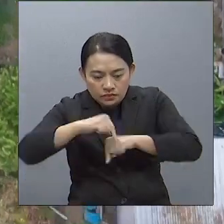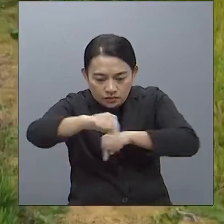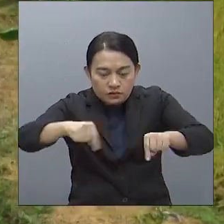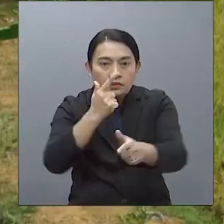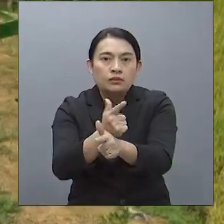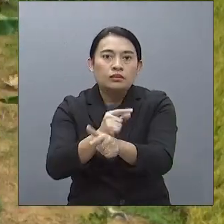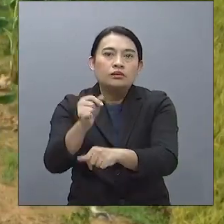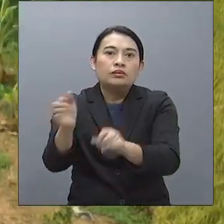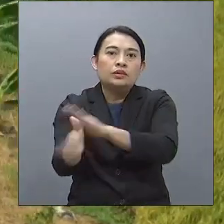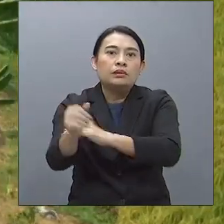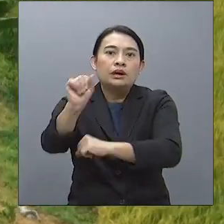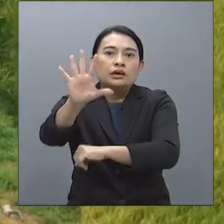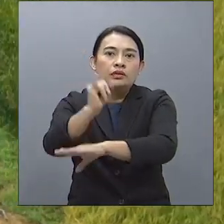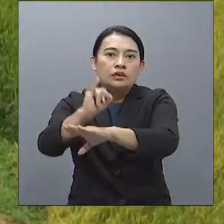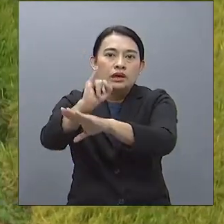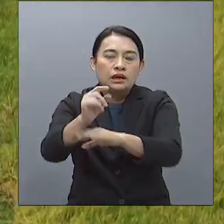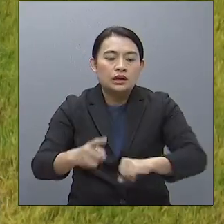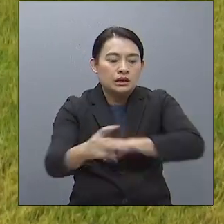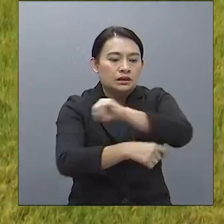5ไร่แล้วก็มีพื้นที่ทำนา